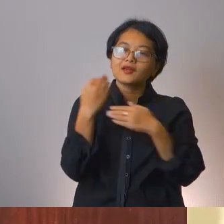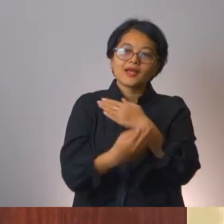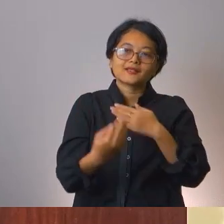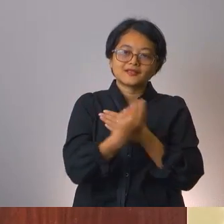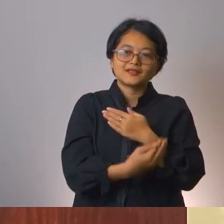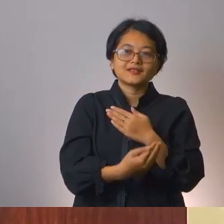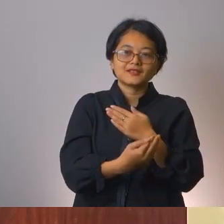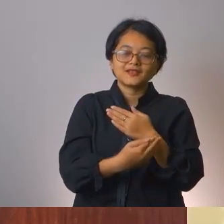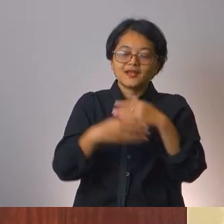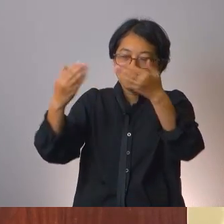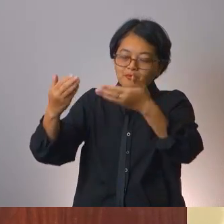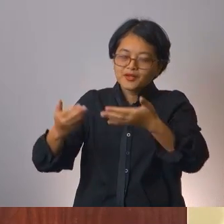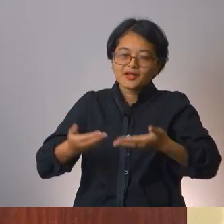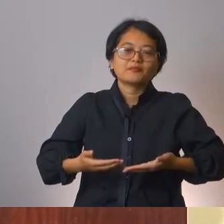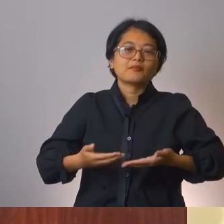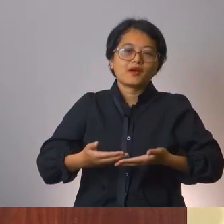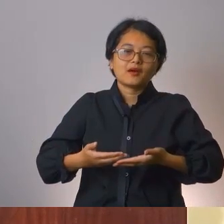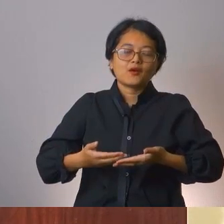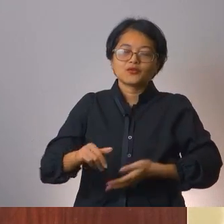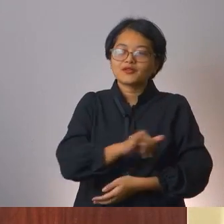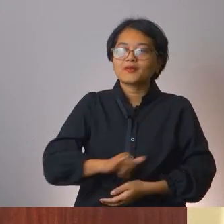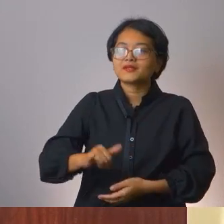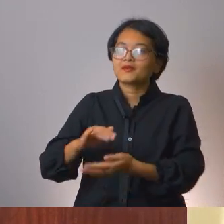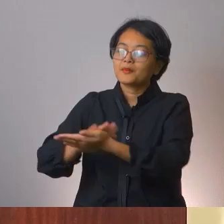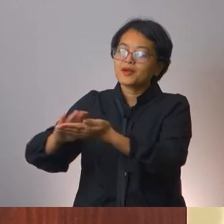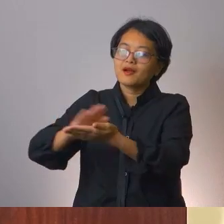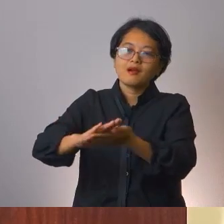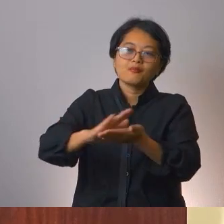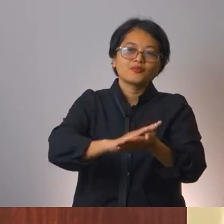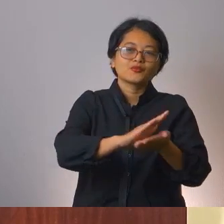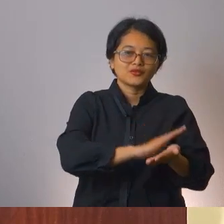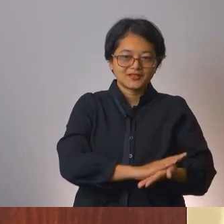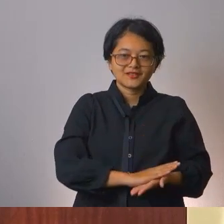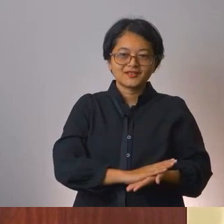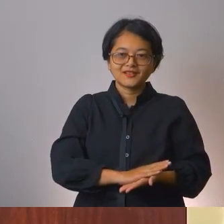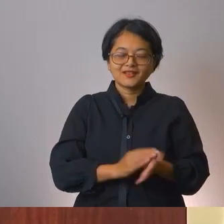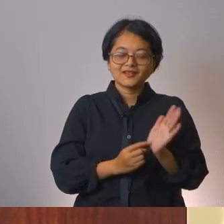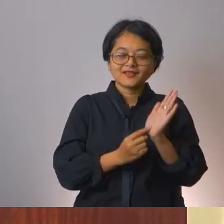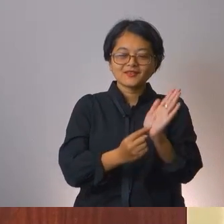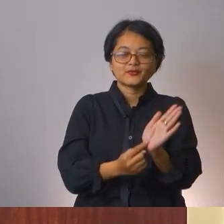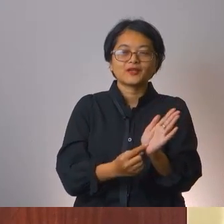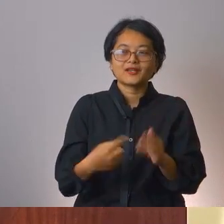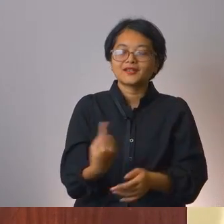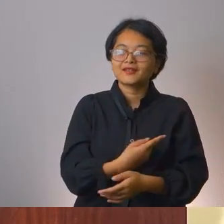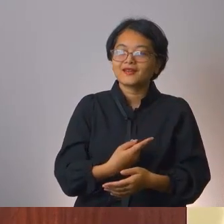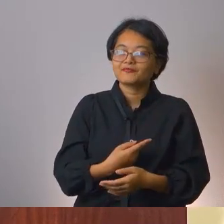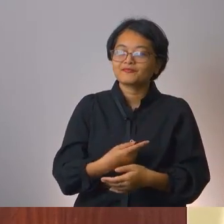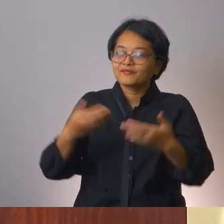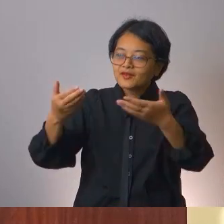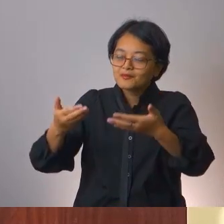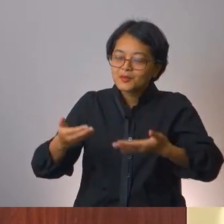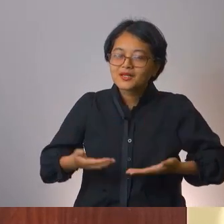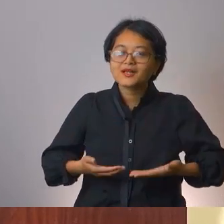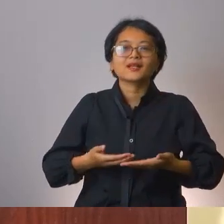dan kesediaan untuk saling mengampuni, tanda dari penyambutan dan kesediaan untuk memberi ruang kepada yang